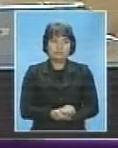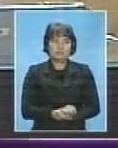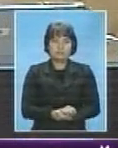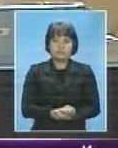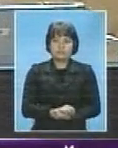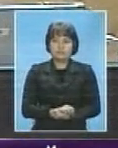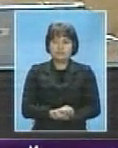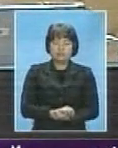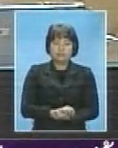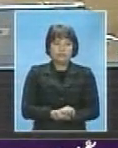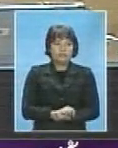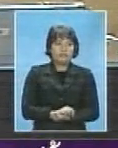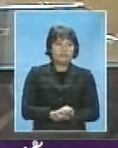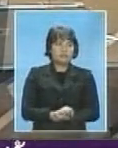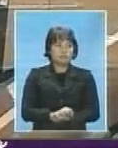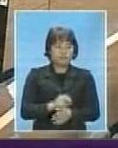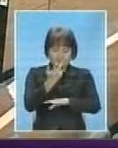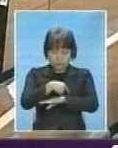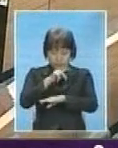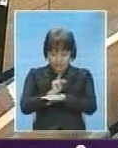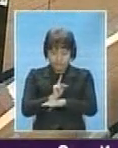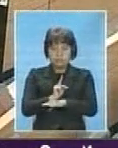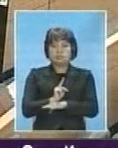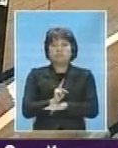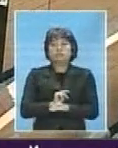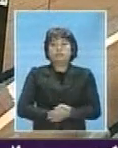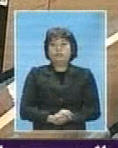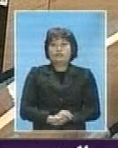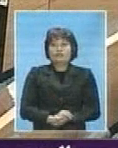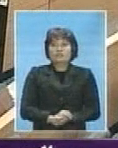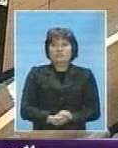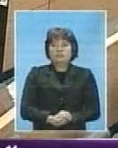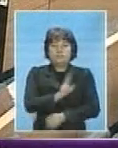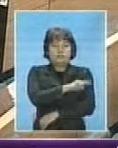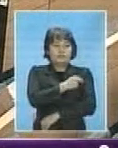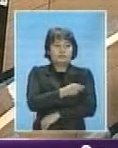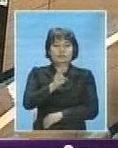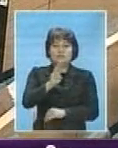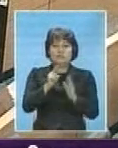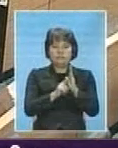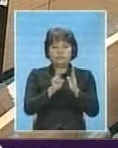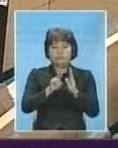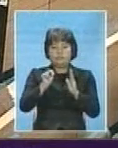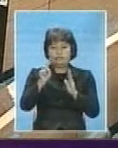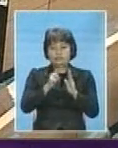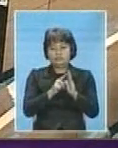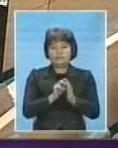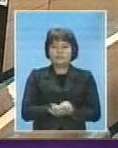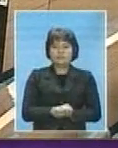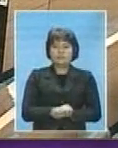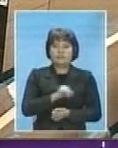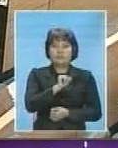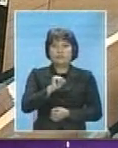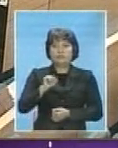ับกราบเรียนท่านประธานรัฐสภาที่เคารพนะครับกระผมนายแพทย์บุรณัฐสมุทรรักษ์สมาชิกสภาผู้แทนราษฎ